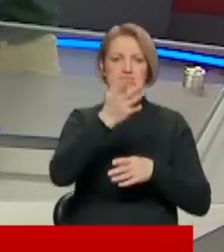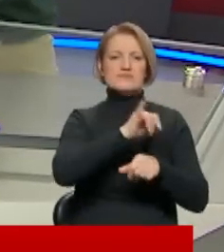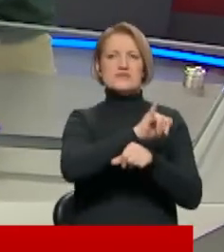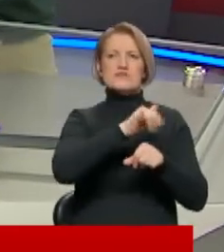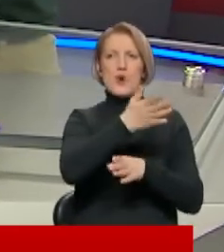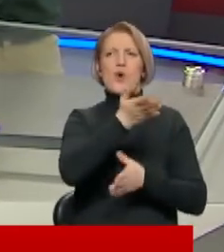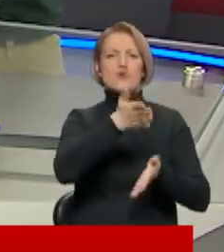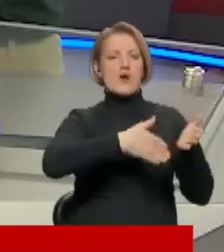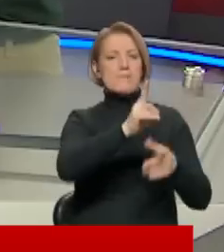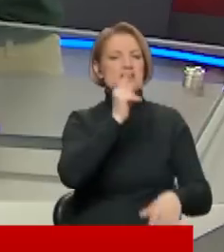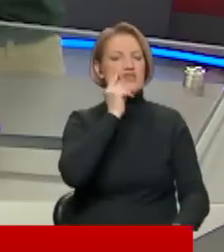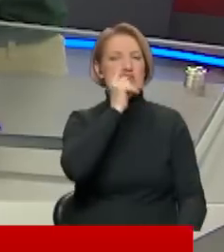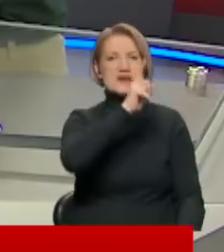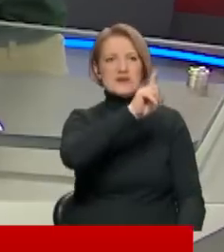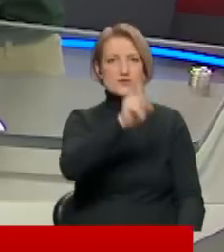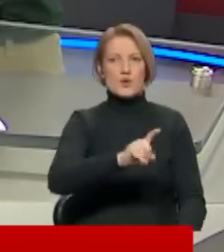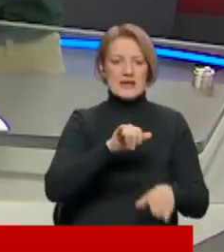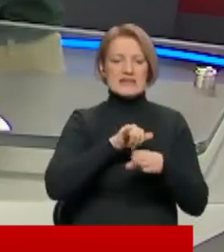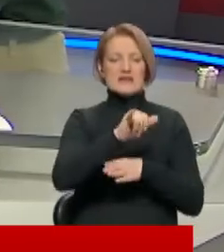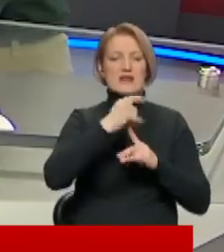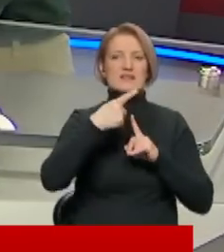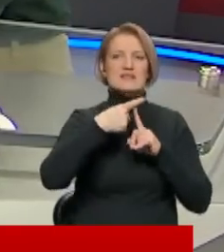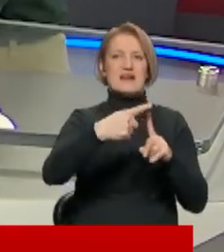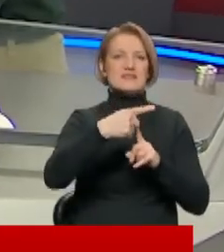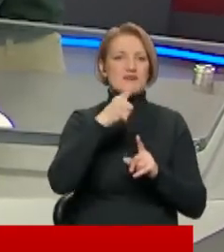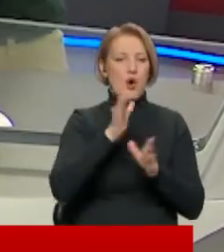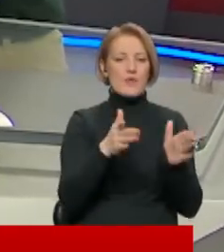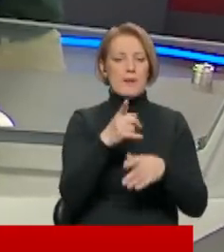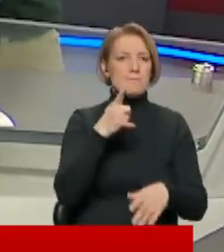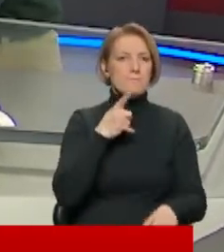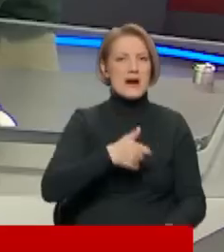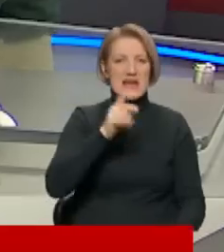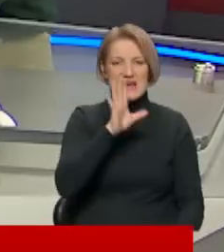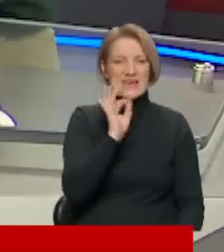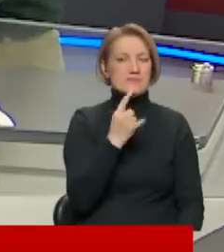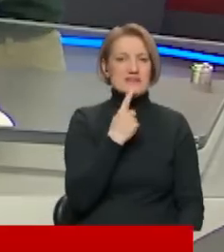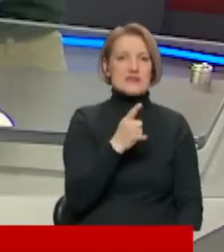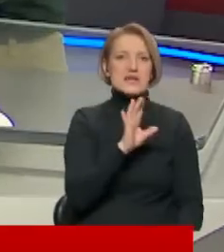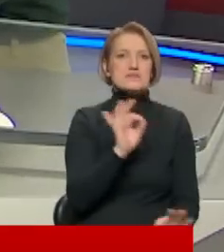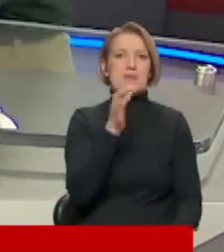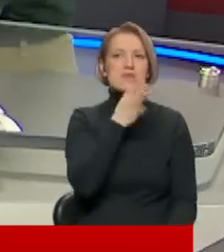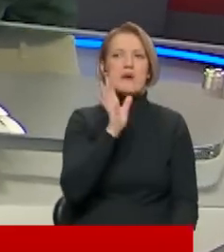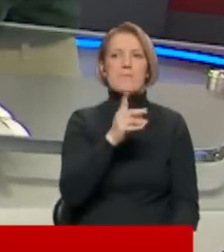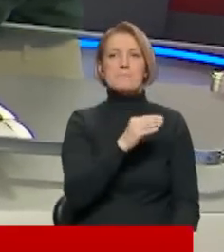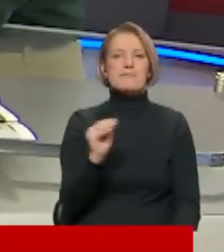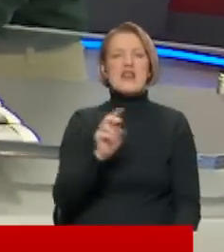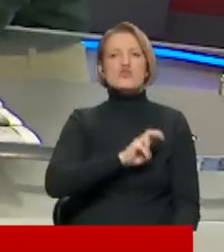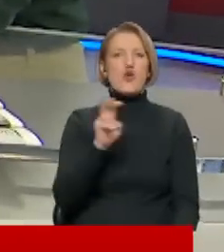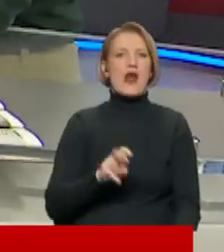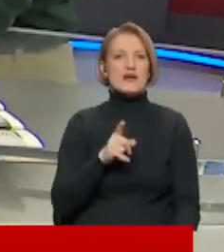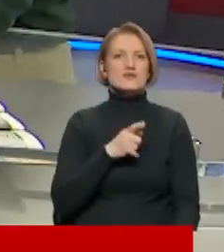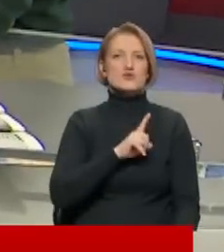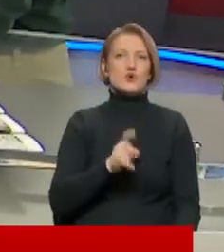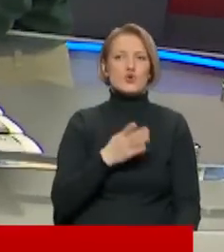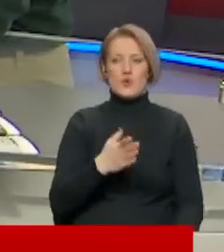yediniz sokakta birine sorun İslam yani taksiler Odası Başkanı kim deseniz kimse bilmez bu soru çok saçma gelir milyon dolarlık soru derler